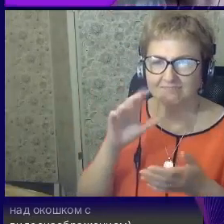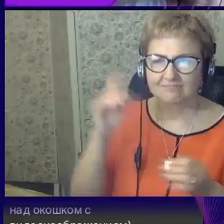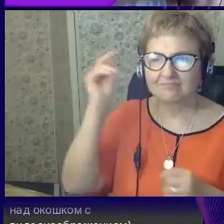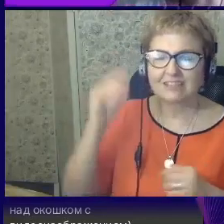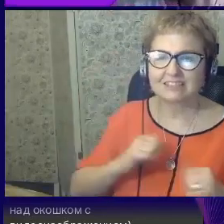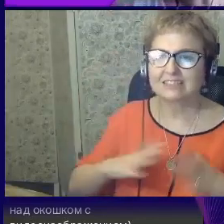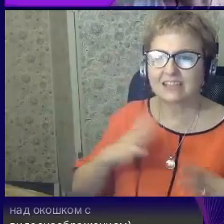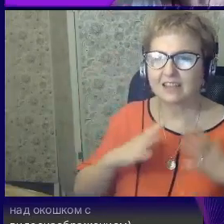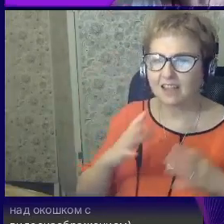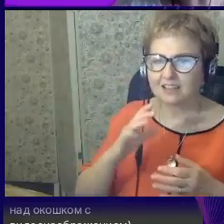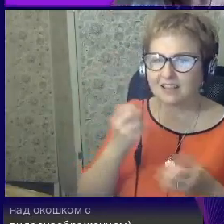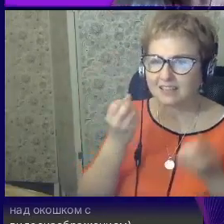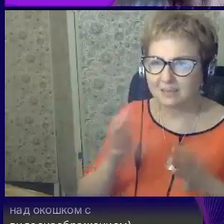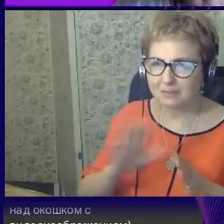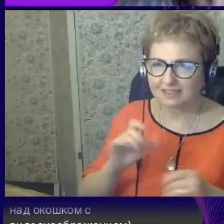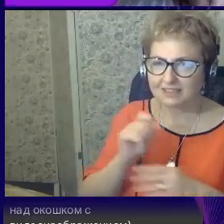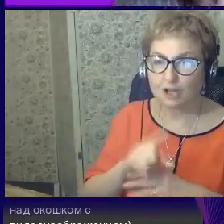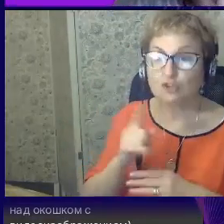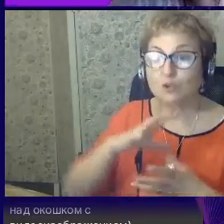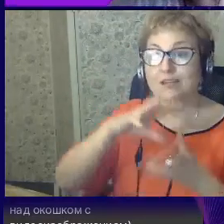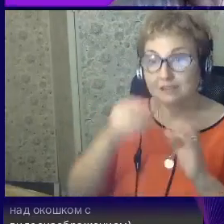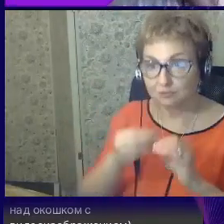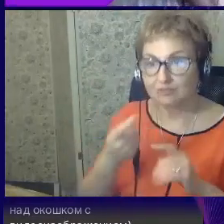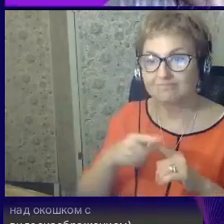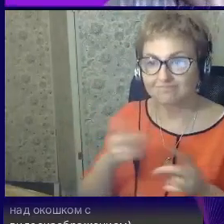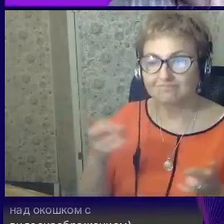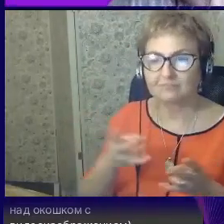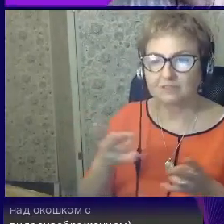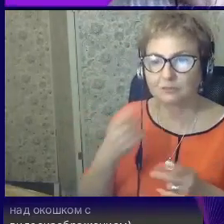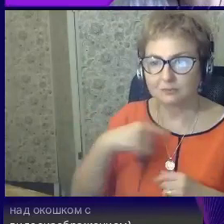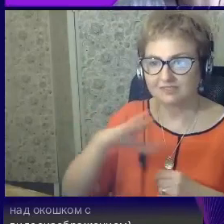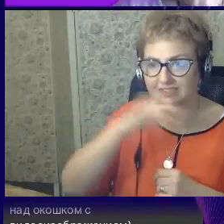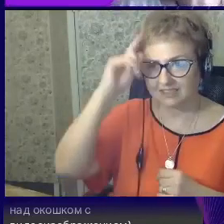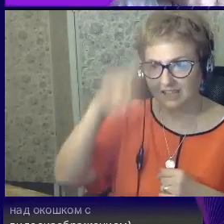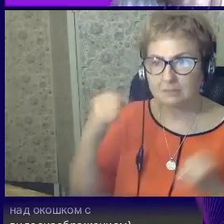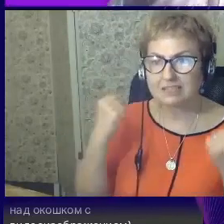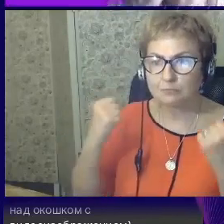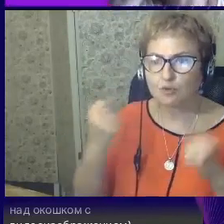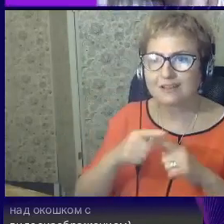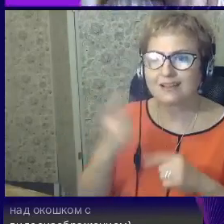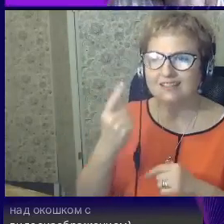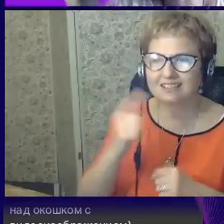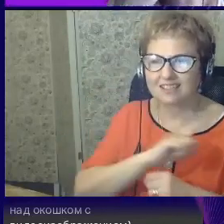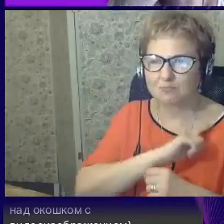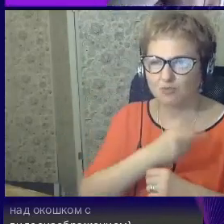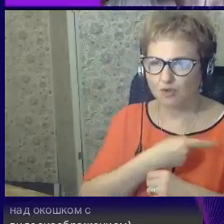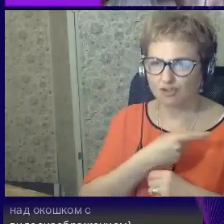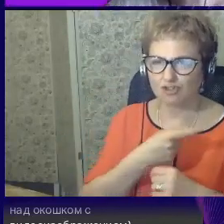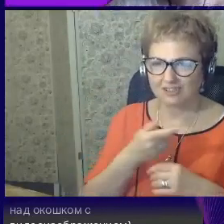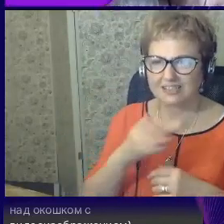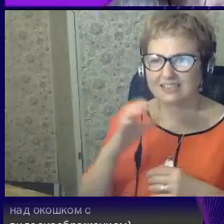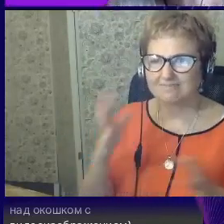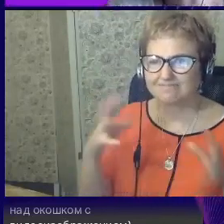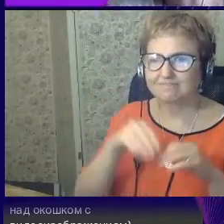крайне непростая, но, тем не менее, результат того стоит, потому что мы все знаем, что спорт – это один из мощнейших